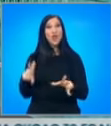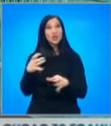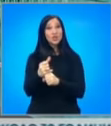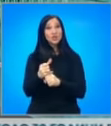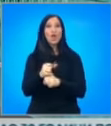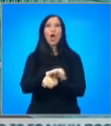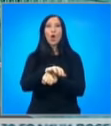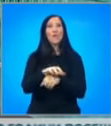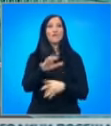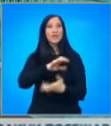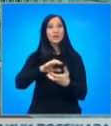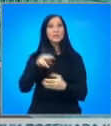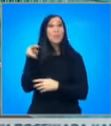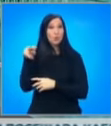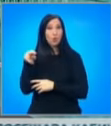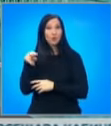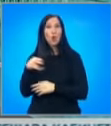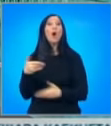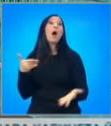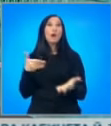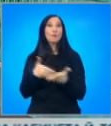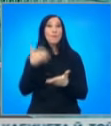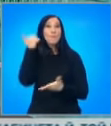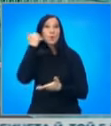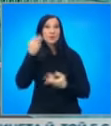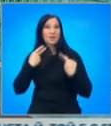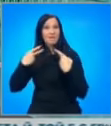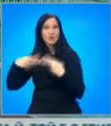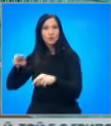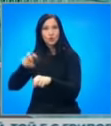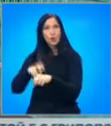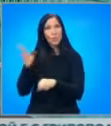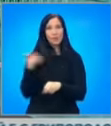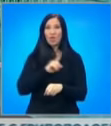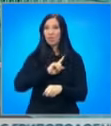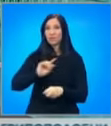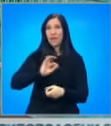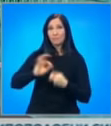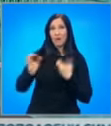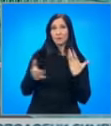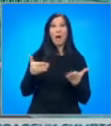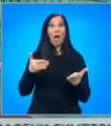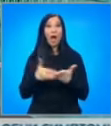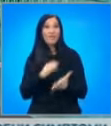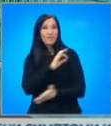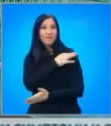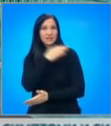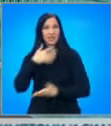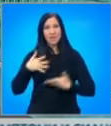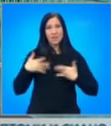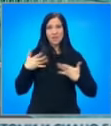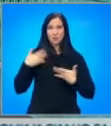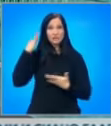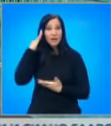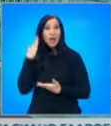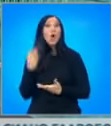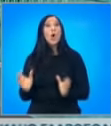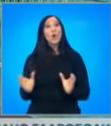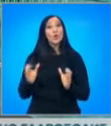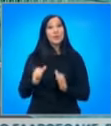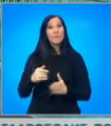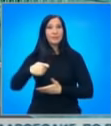под контрол. Аргумент в полза на депортирането на Джокович беше да не се разпалват антиваксърските настроения в страната. А от екипа